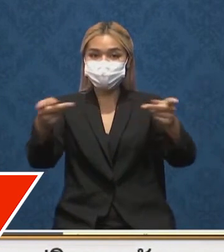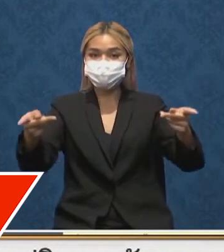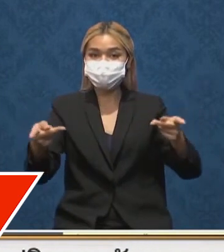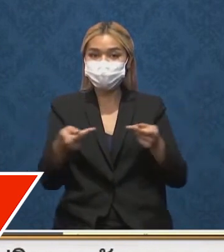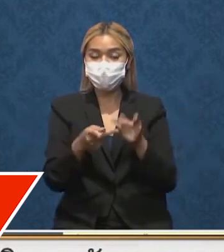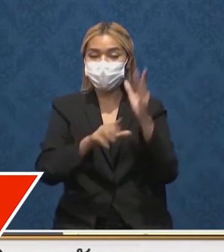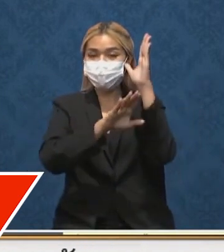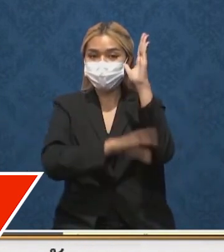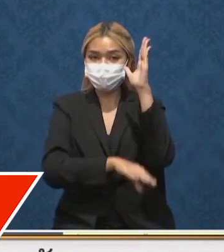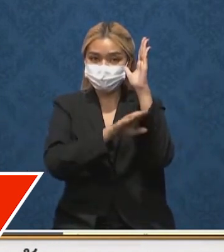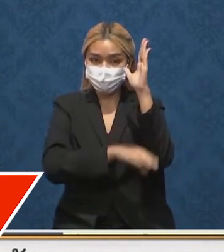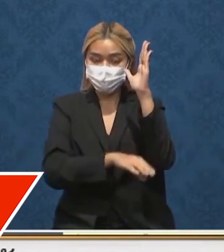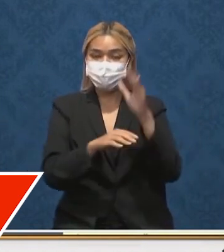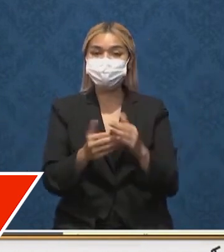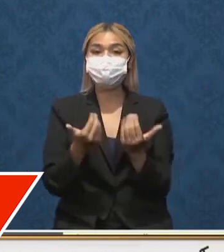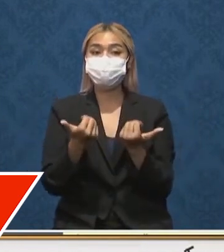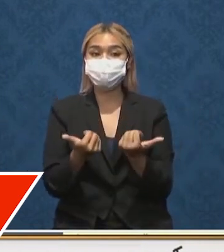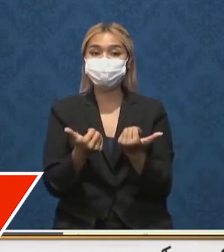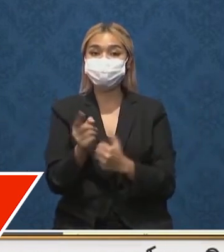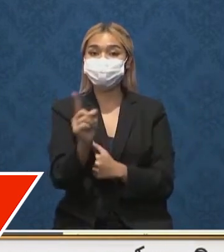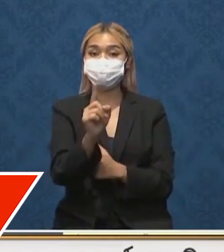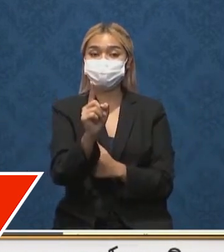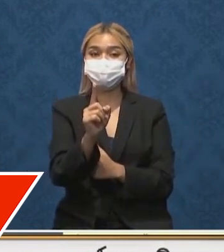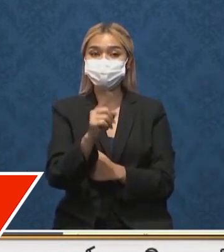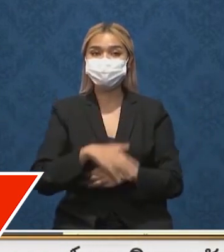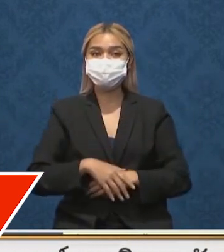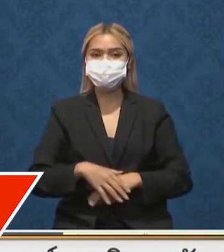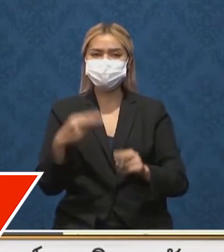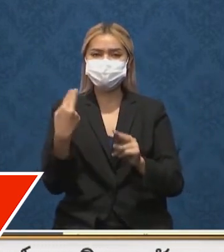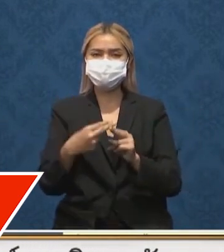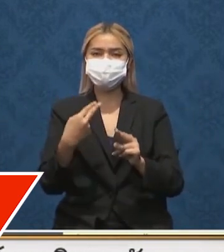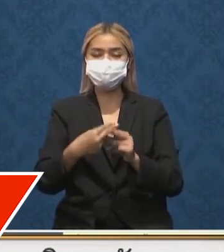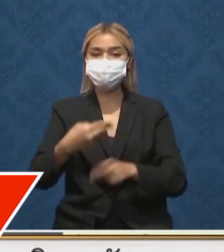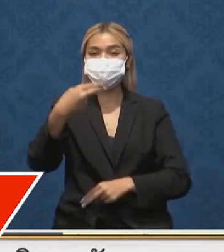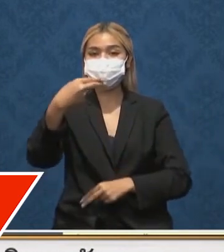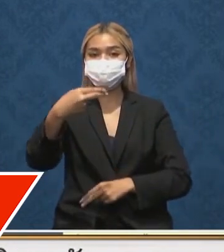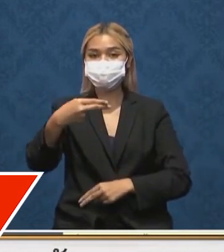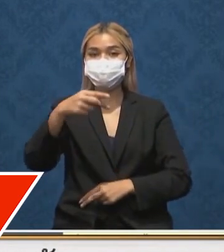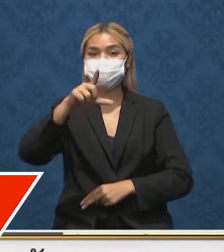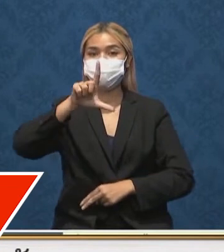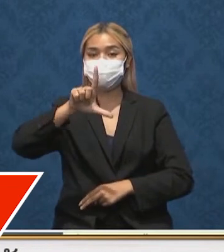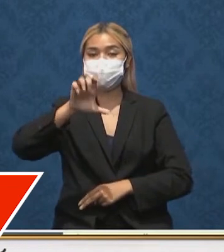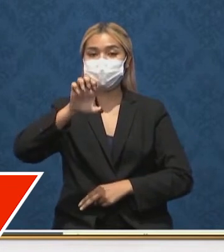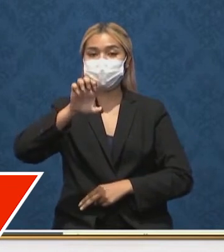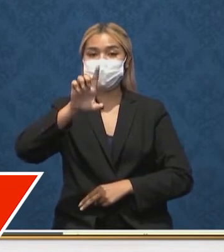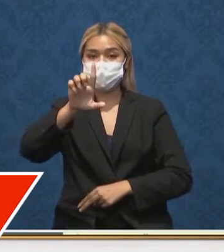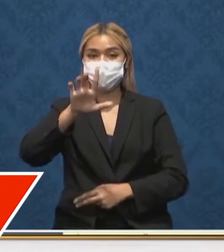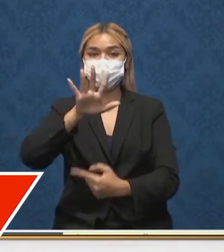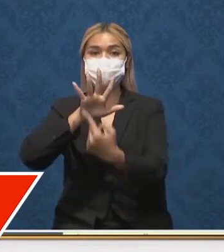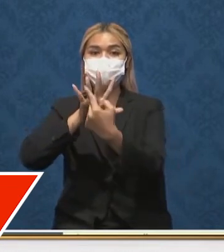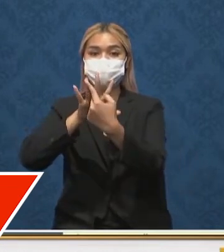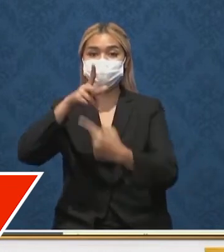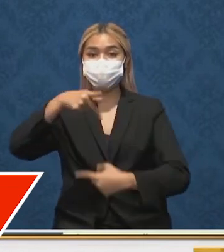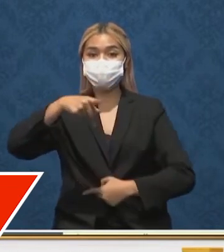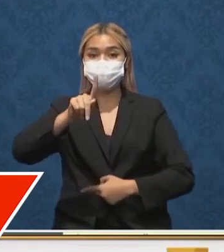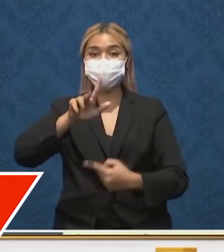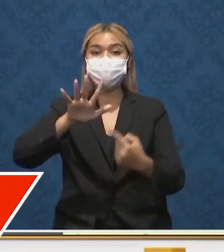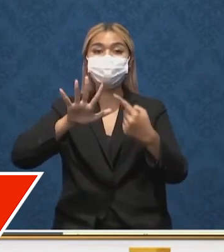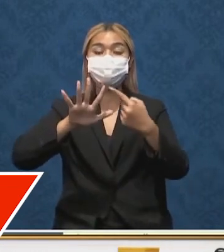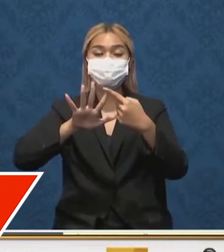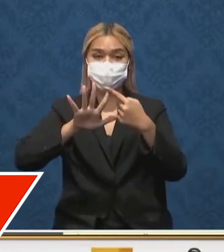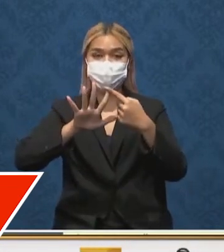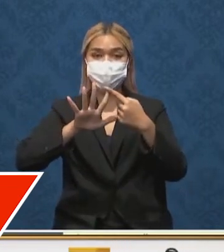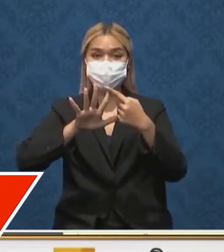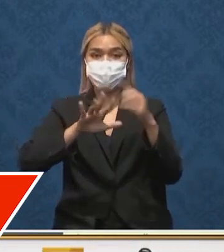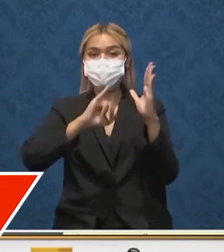กกาลิเเป๊ะหลายท่านอาจจะยังไม่ทราบว่ามันอยู่ที่ไหนก็อยู่ที่จังหวัดสตูลอำเภอเมืองจังหวัดสตูน